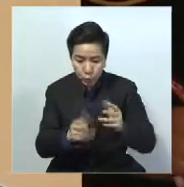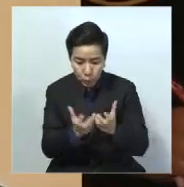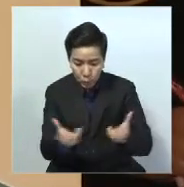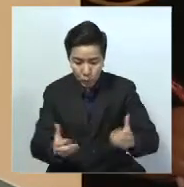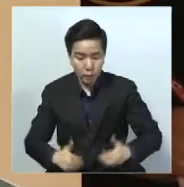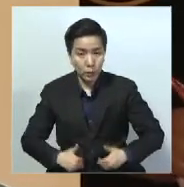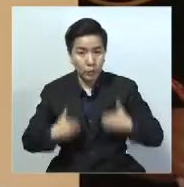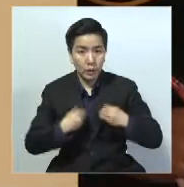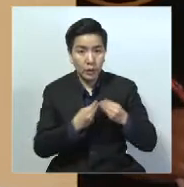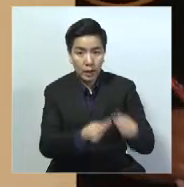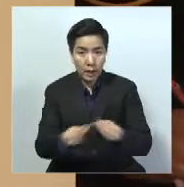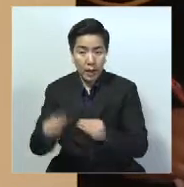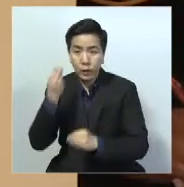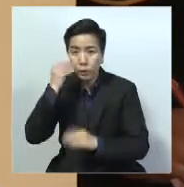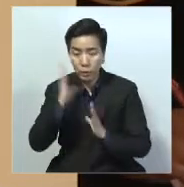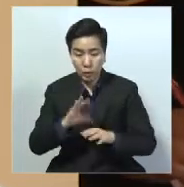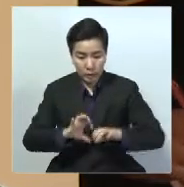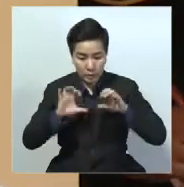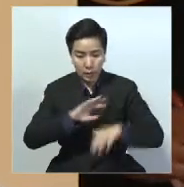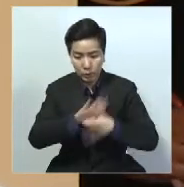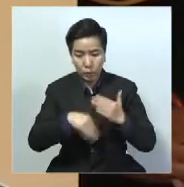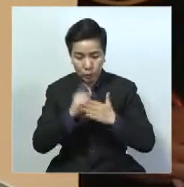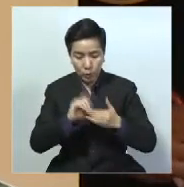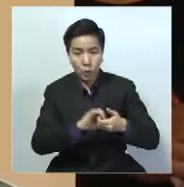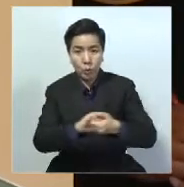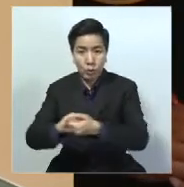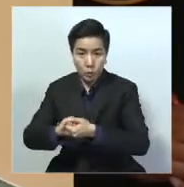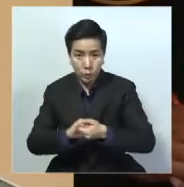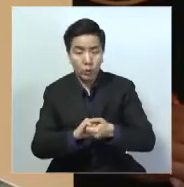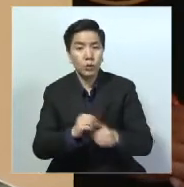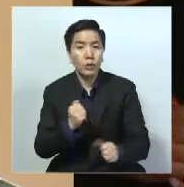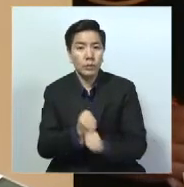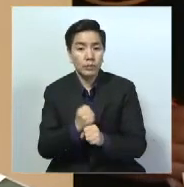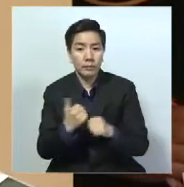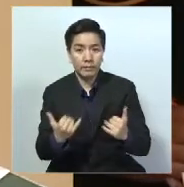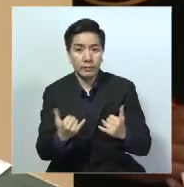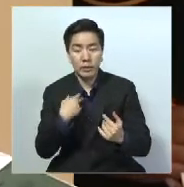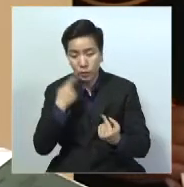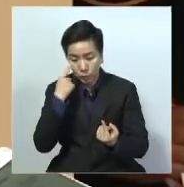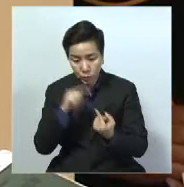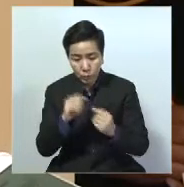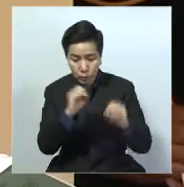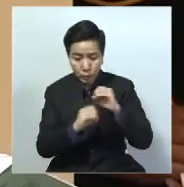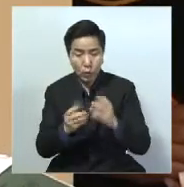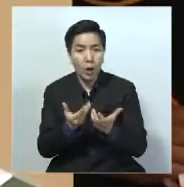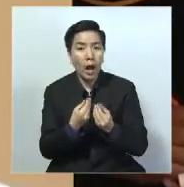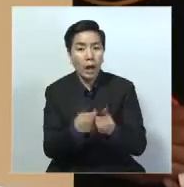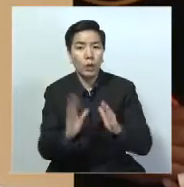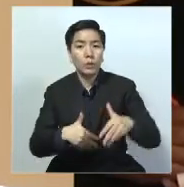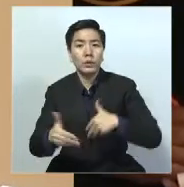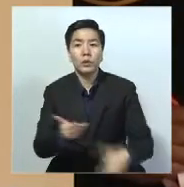พย์สินทุกหน่วยทุกส่วนราชการต้องร่วมมือกันนะครับเพื่อความปลอดภัยของประชาช